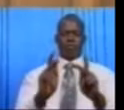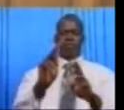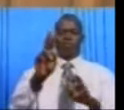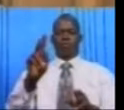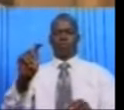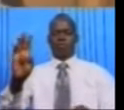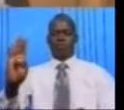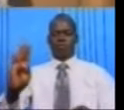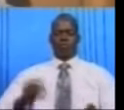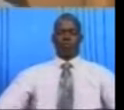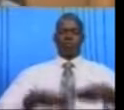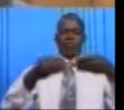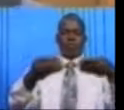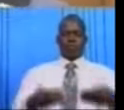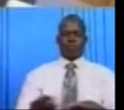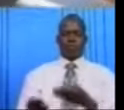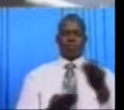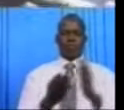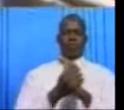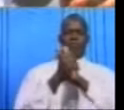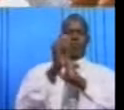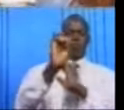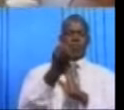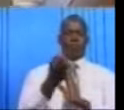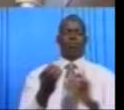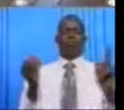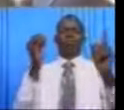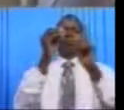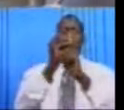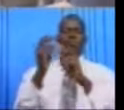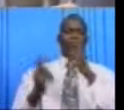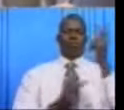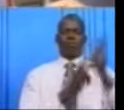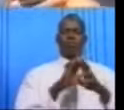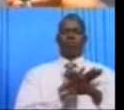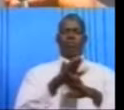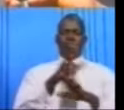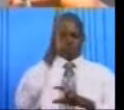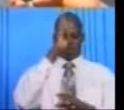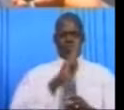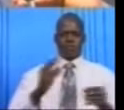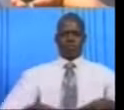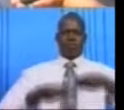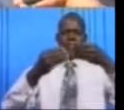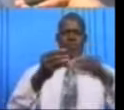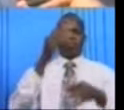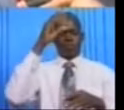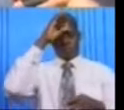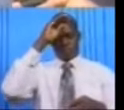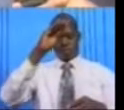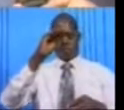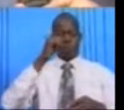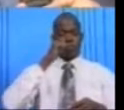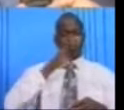de toujours rendre un service de qualité. Mais l'objectif de notre visite, c'est surtout l'hommage que nous avons voulu rendre aux hommes et aux femmes qui travaillent